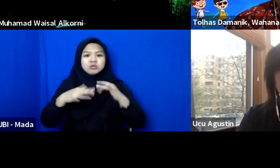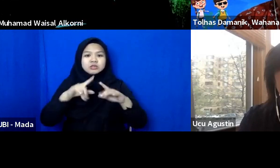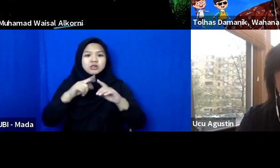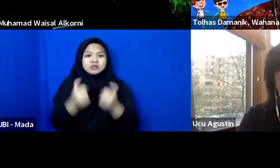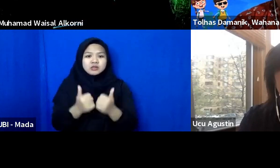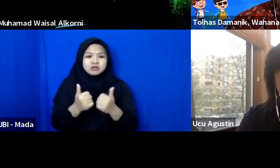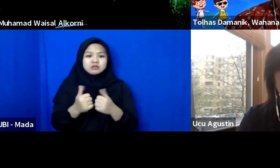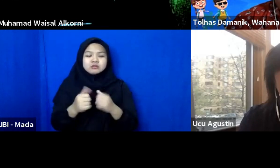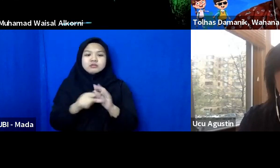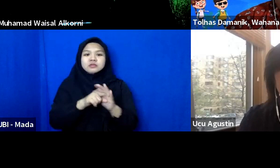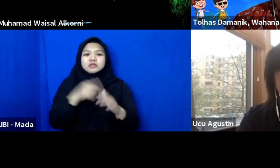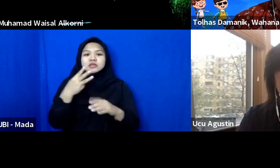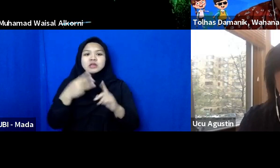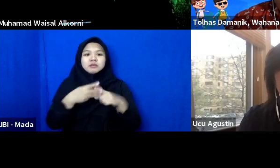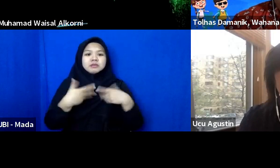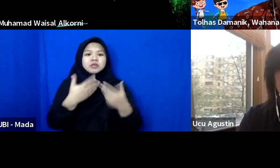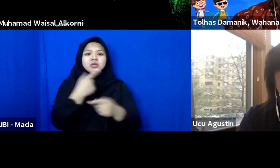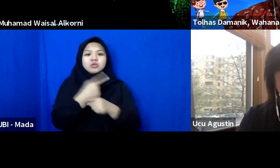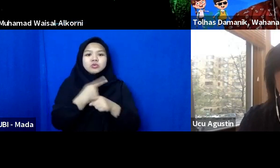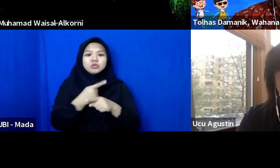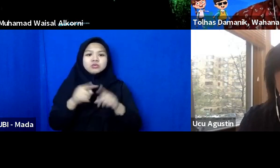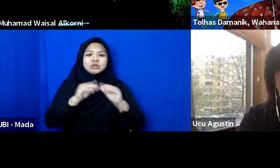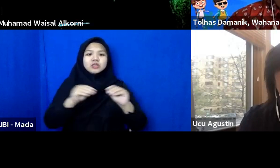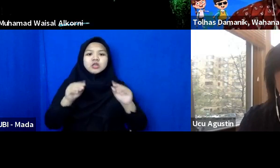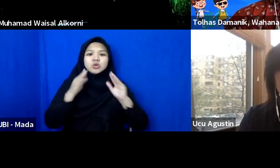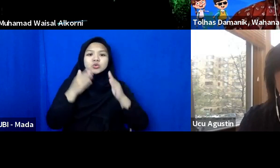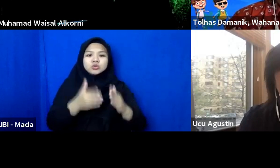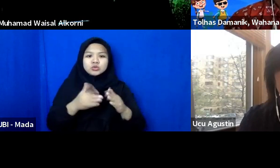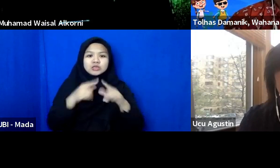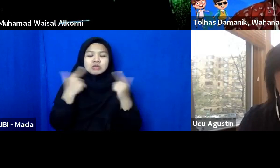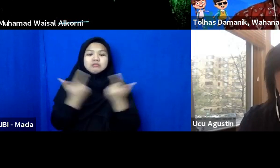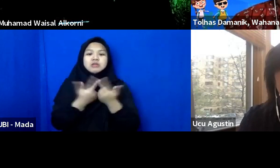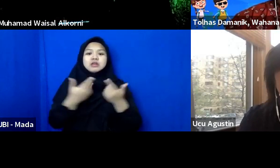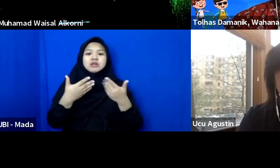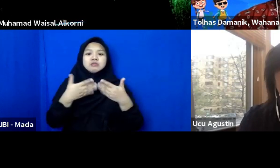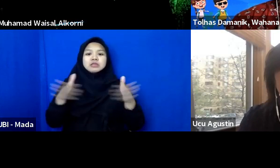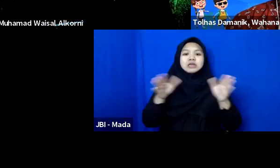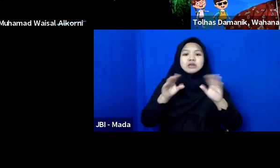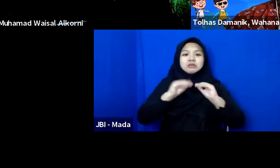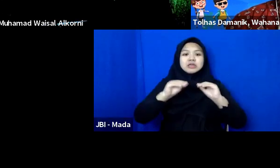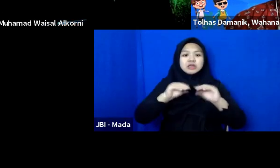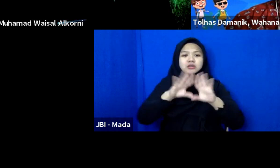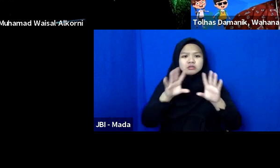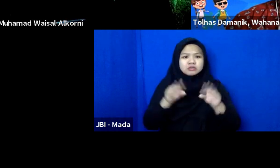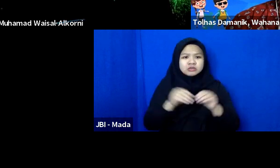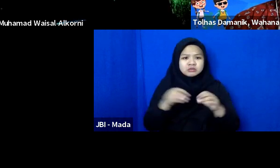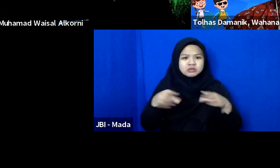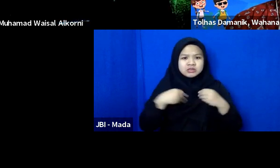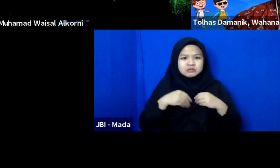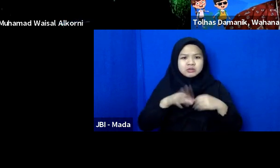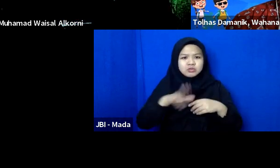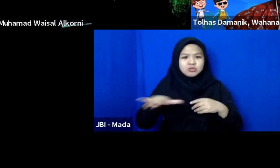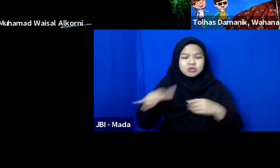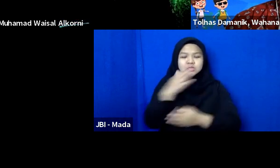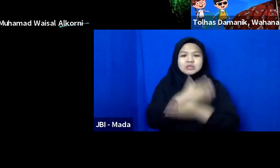ayat 3B menyediakan guru dan kursus adalah megaplane glue Siti menerima pesan Didik